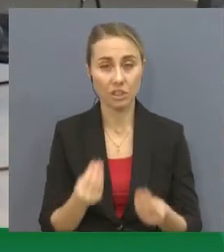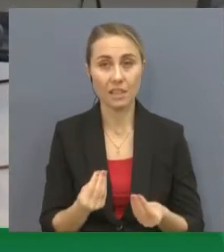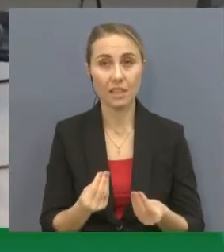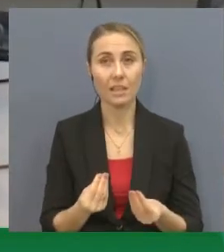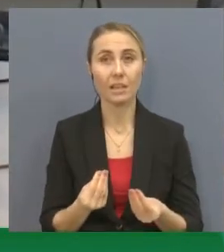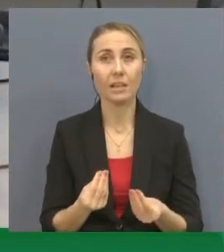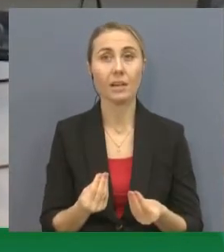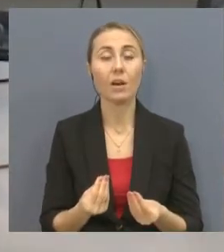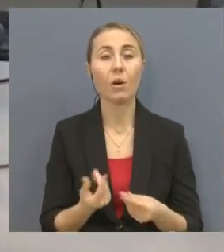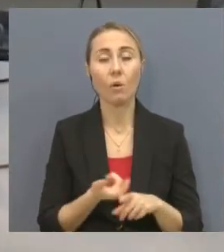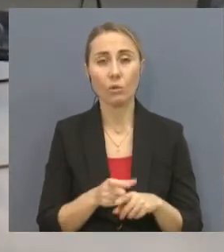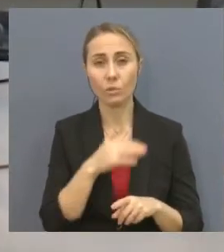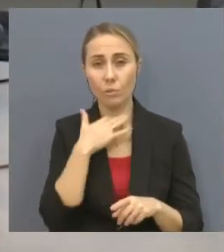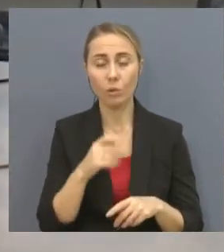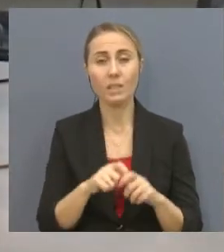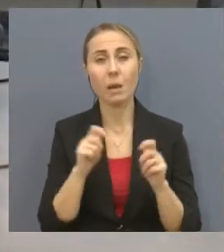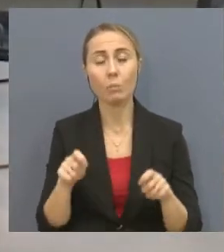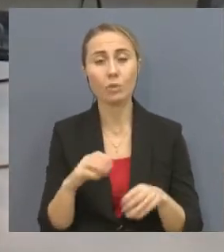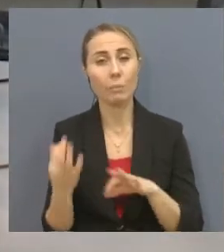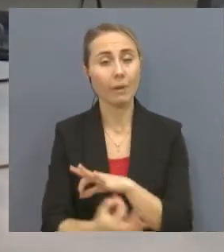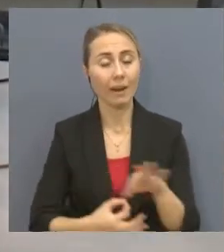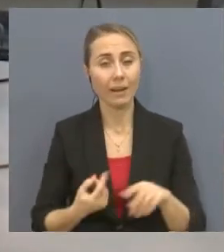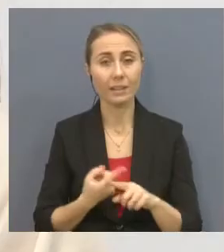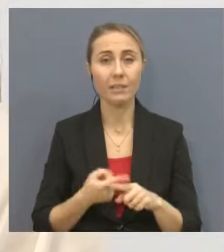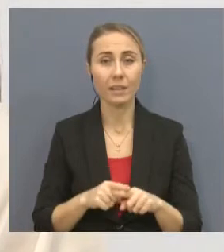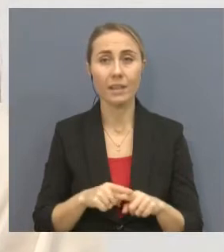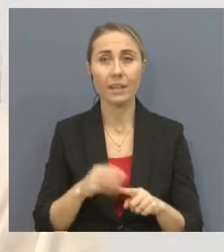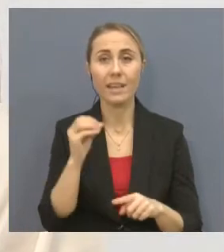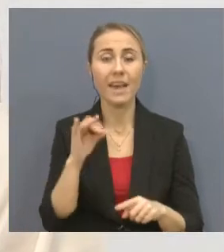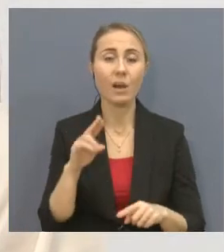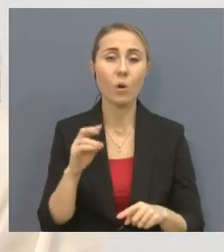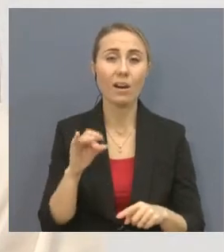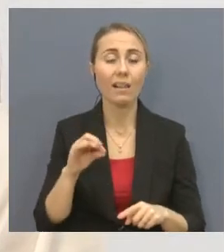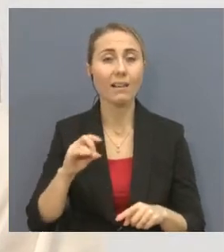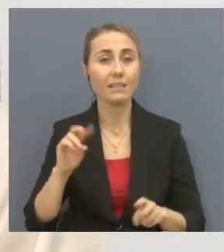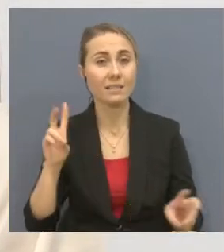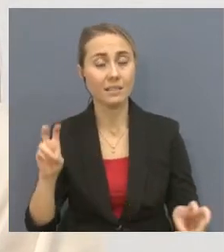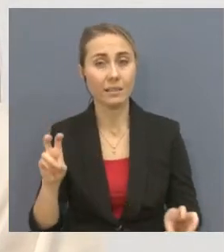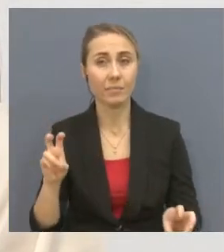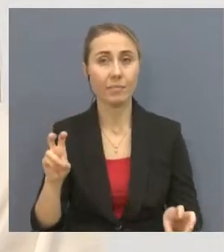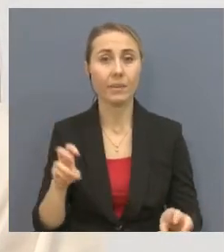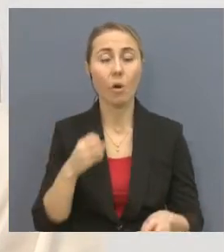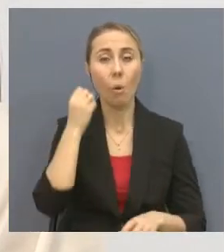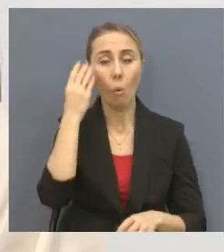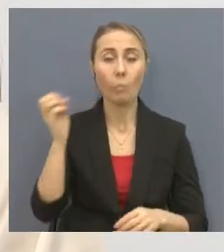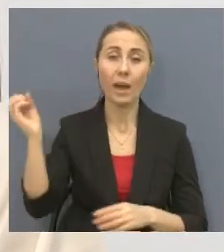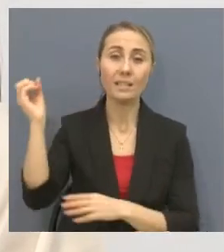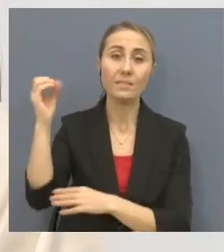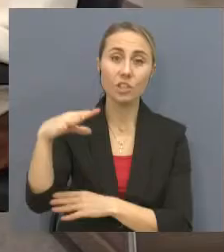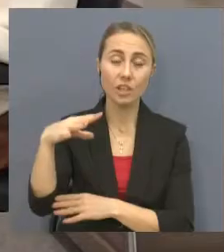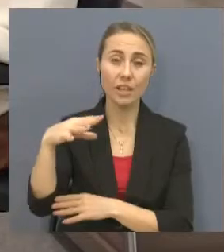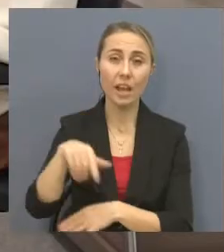много запущена проектов это их карлоса это умное освещение